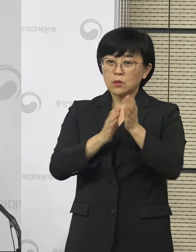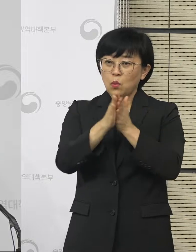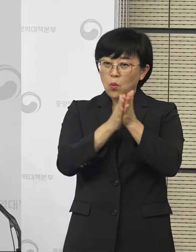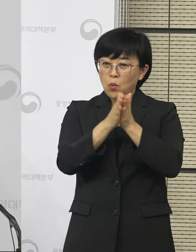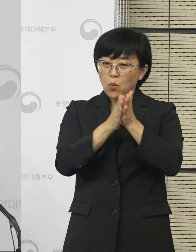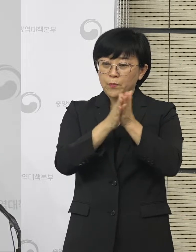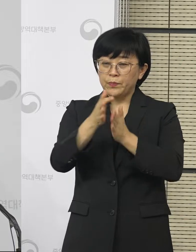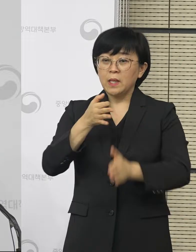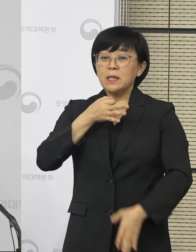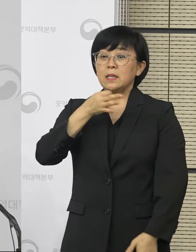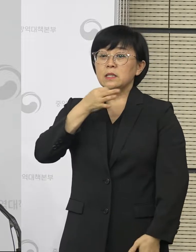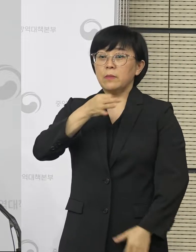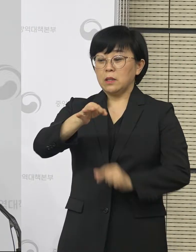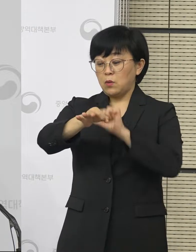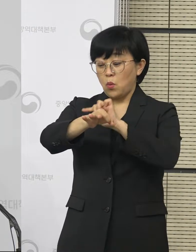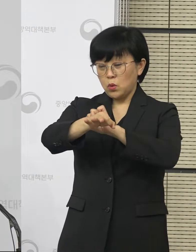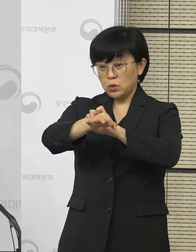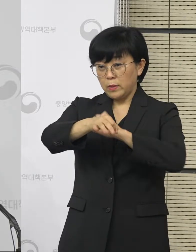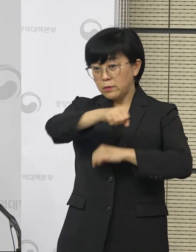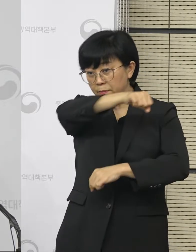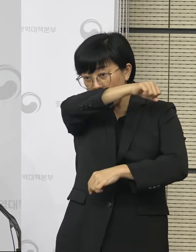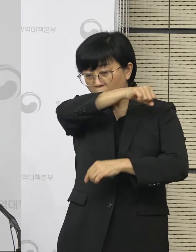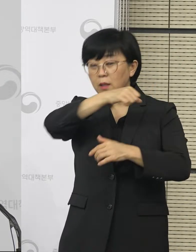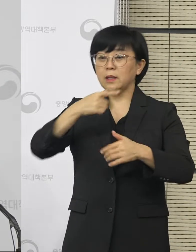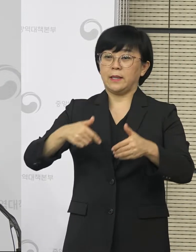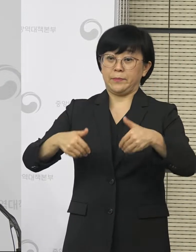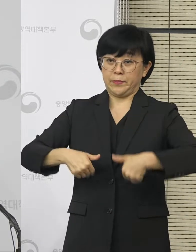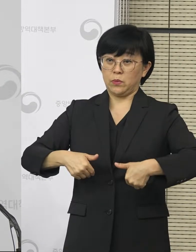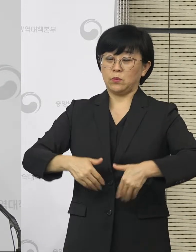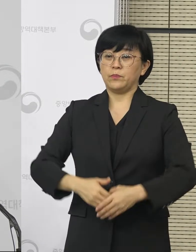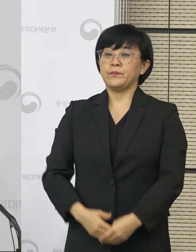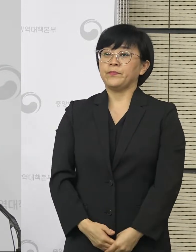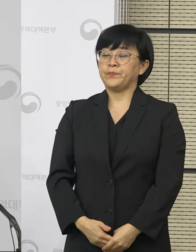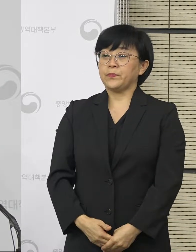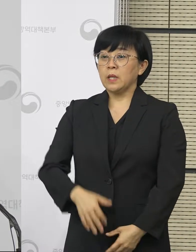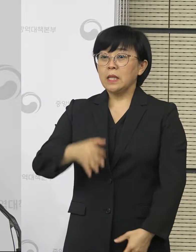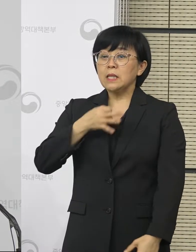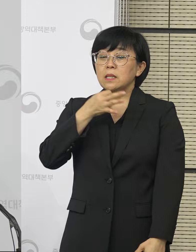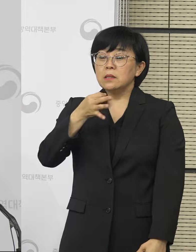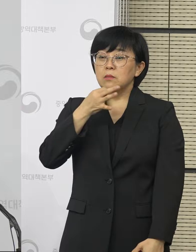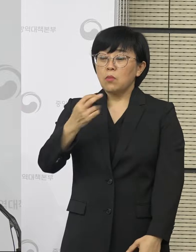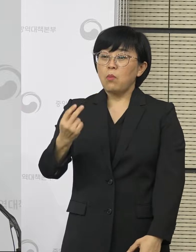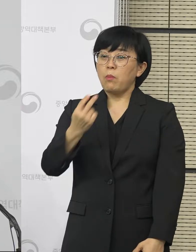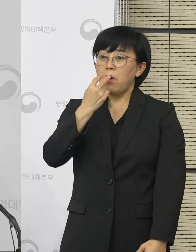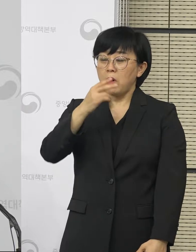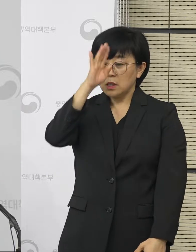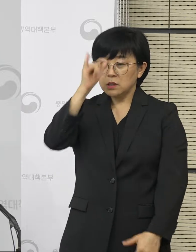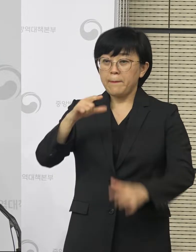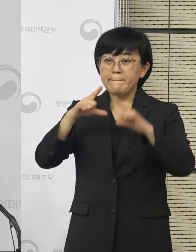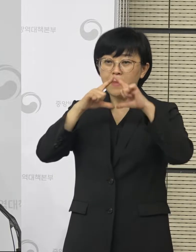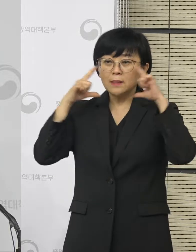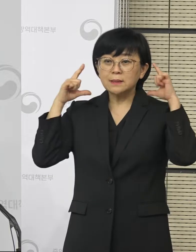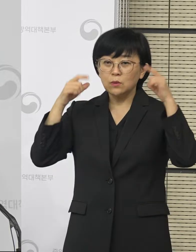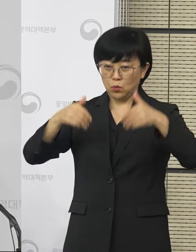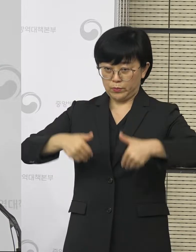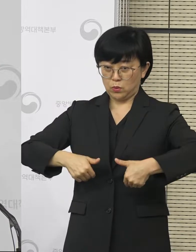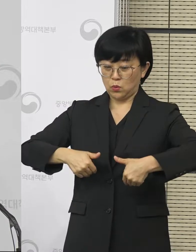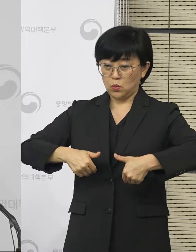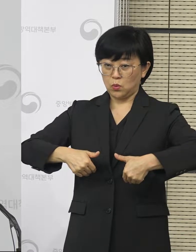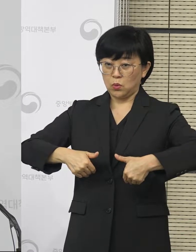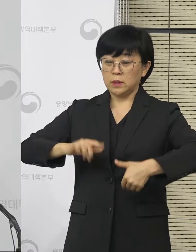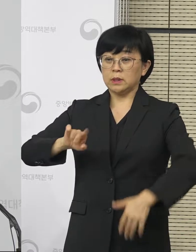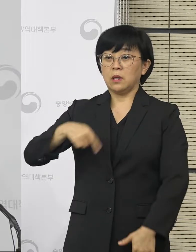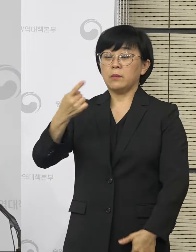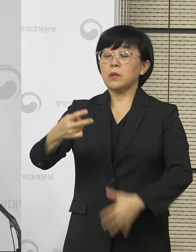손 씻기, 둘째, 기침할 때는 옷소매로 입과 코를 가리기, 그리고 기침 등의 호흡기 증상이 있을 때는